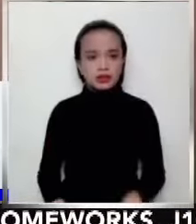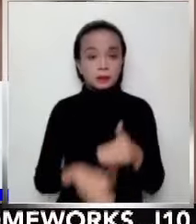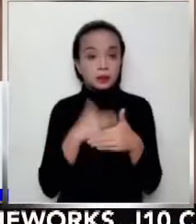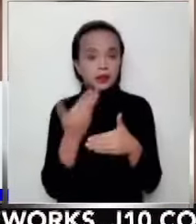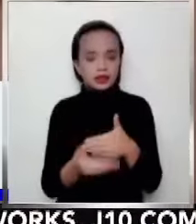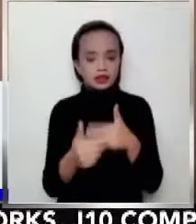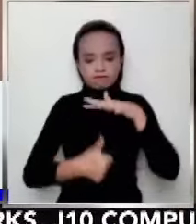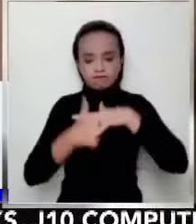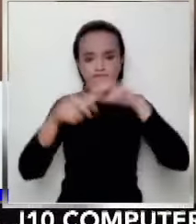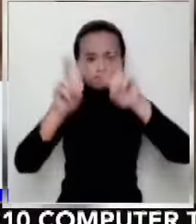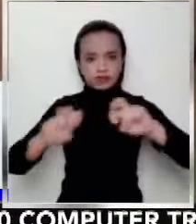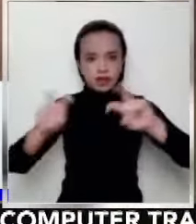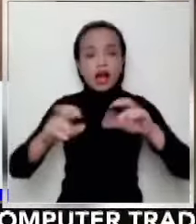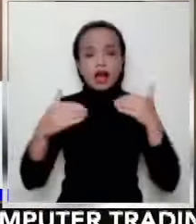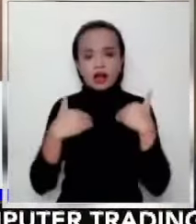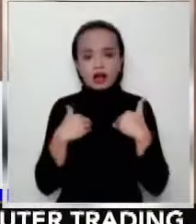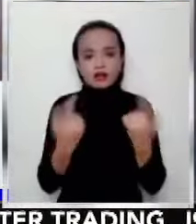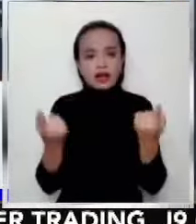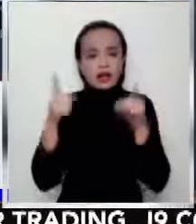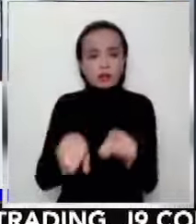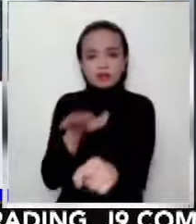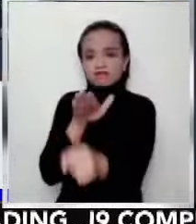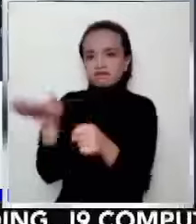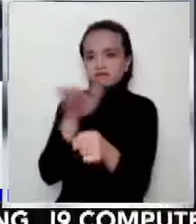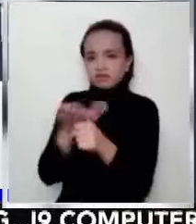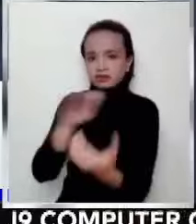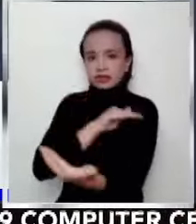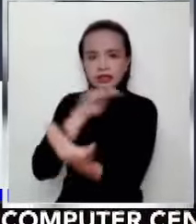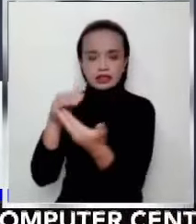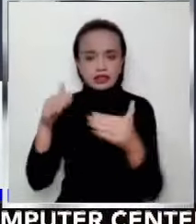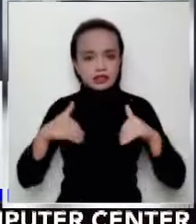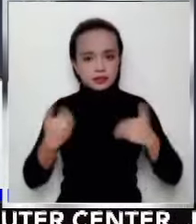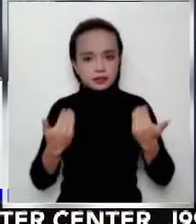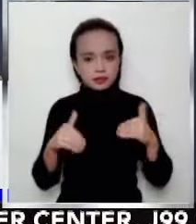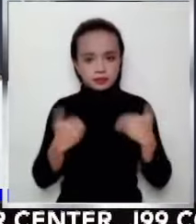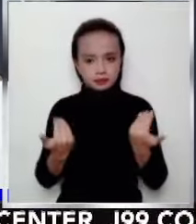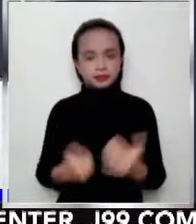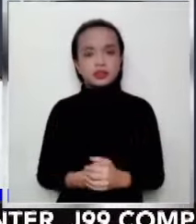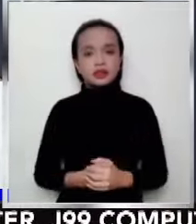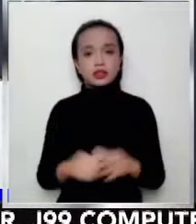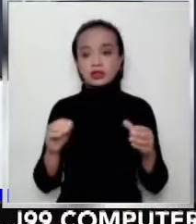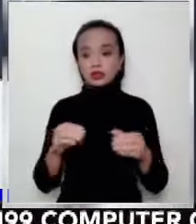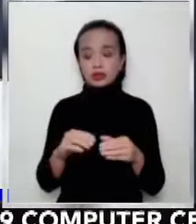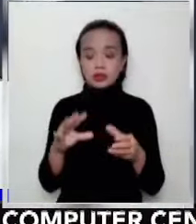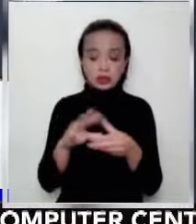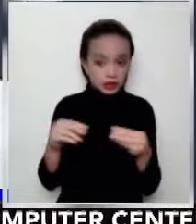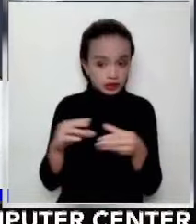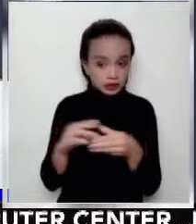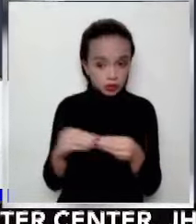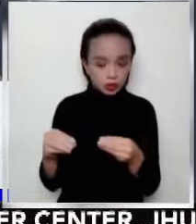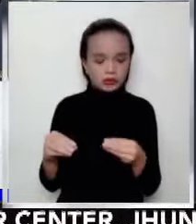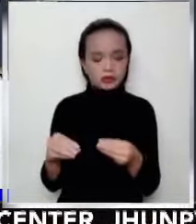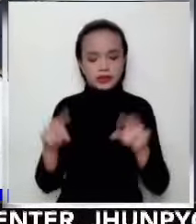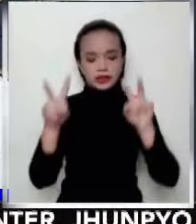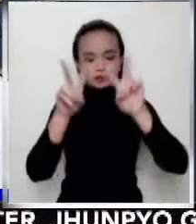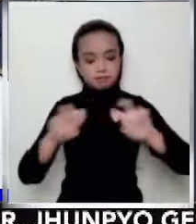na naganap laban sa isang minor de edad. Base din po sa kwento at saka sa medical findings ng